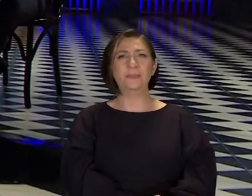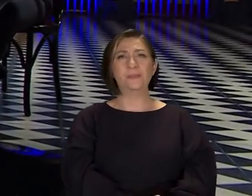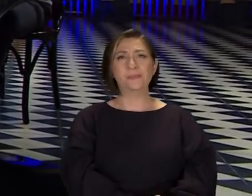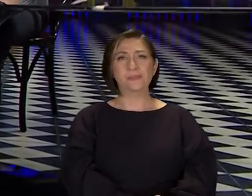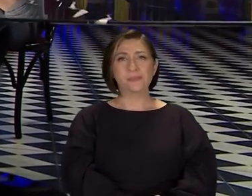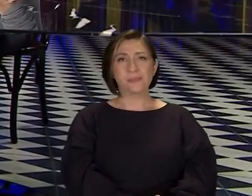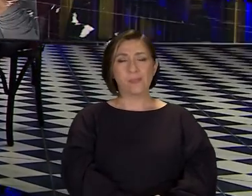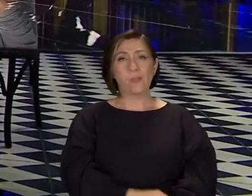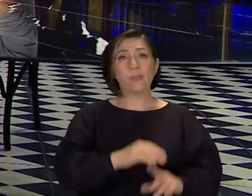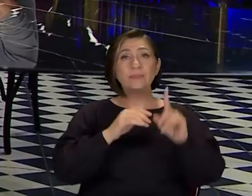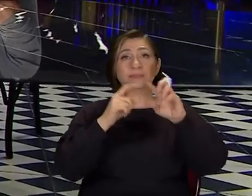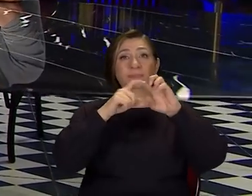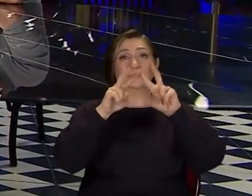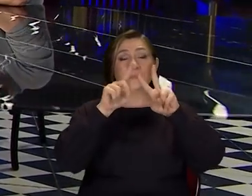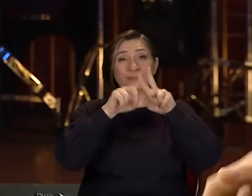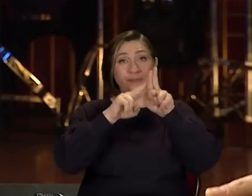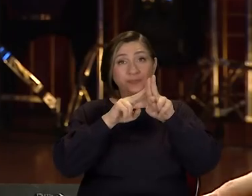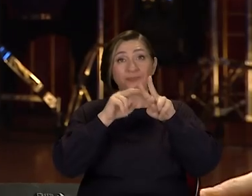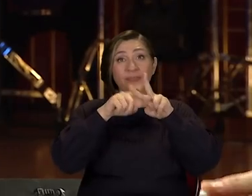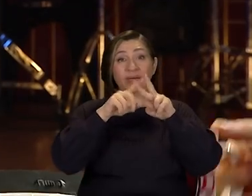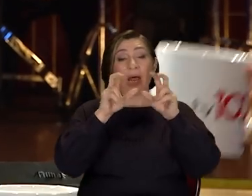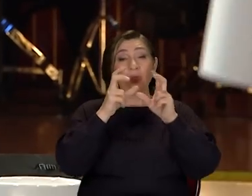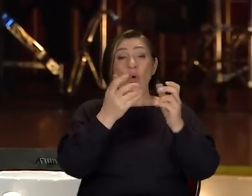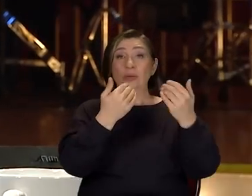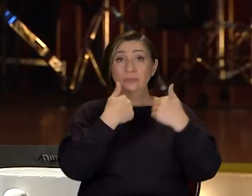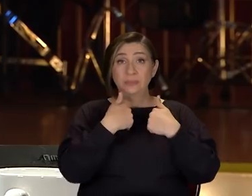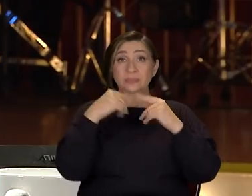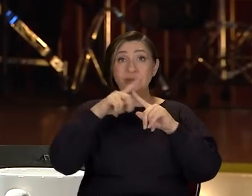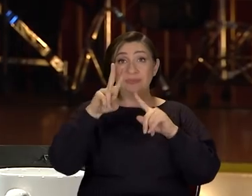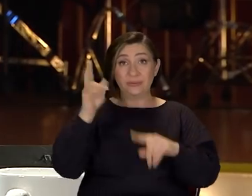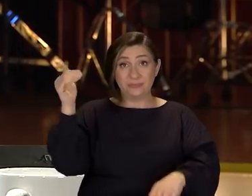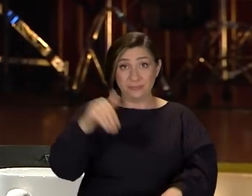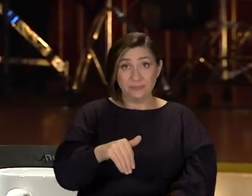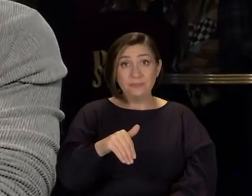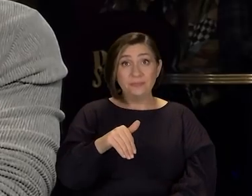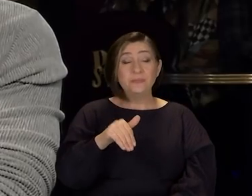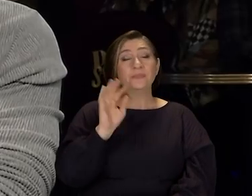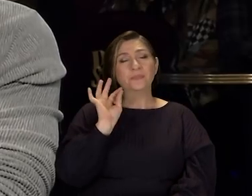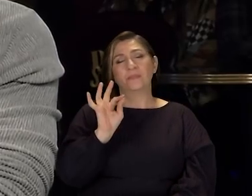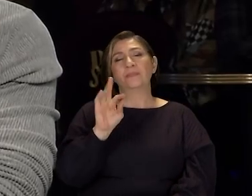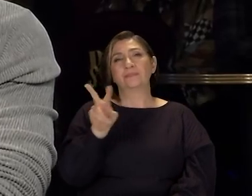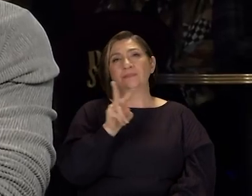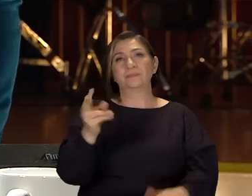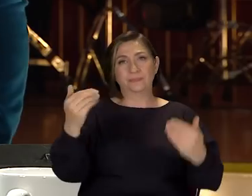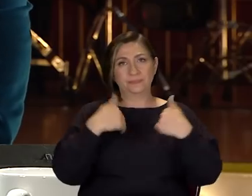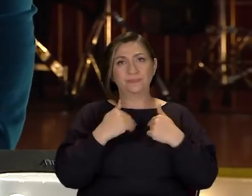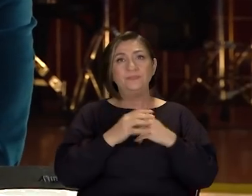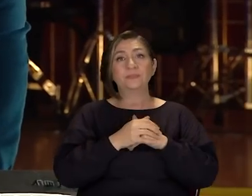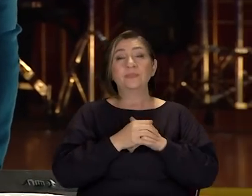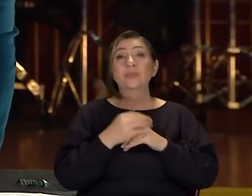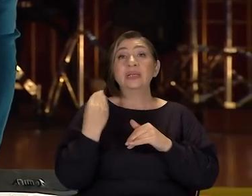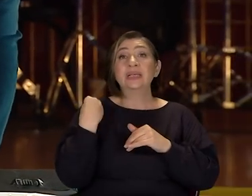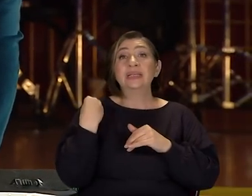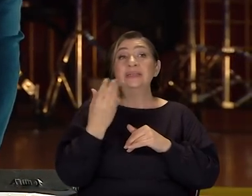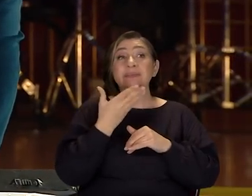unutturuyor? Evet, Irmak Arıcı'yı ben radyoya aldım, televizyon programına da aldım. Evet. Aldım. Şimdi abi yeni